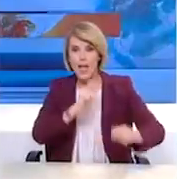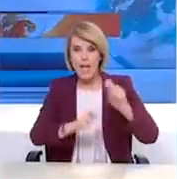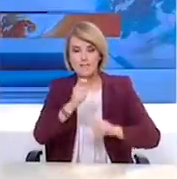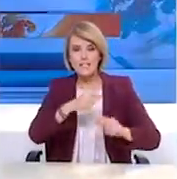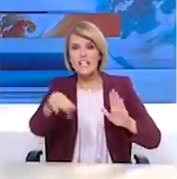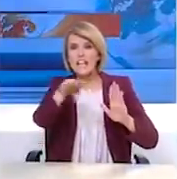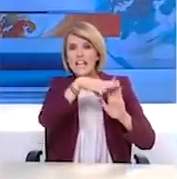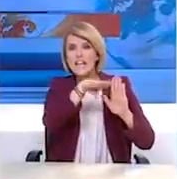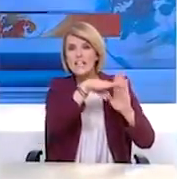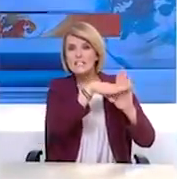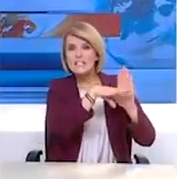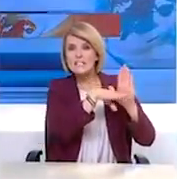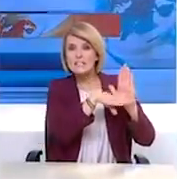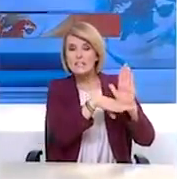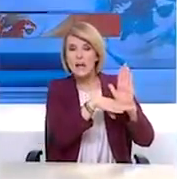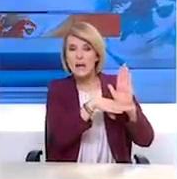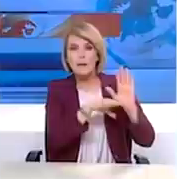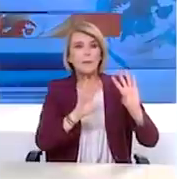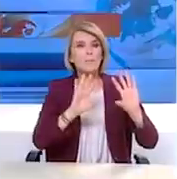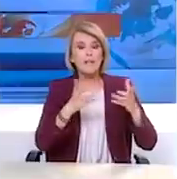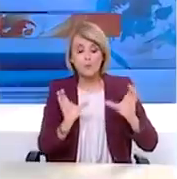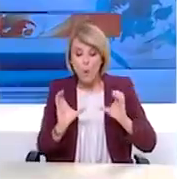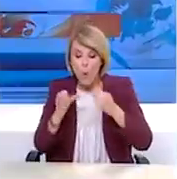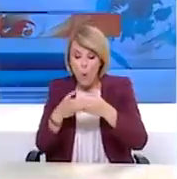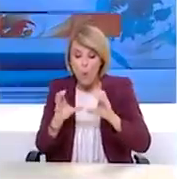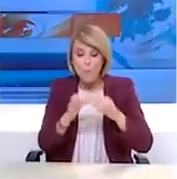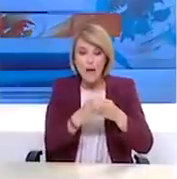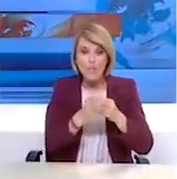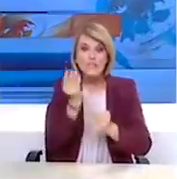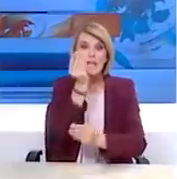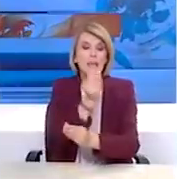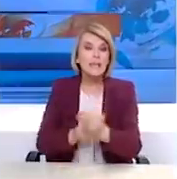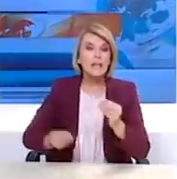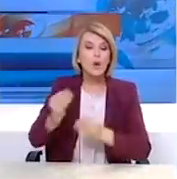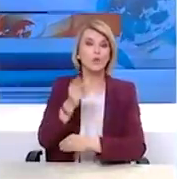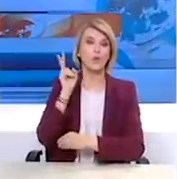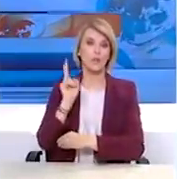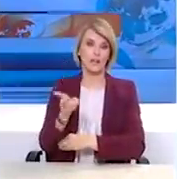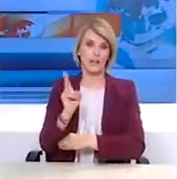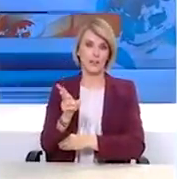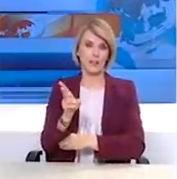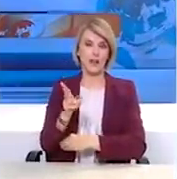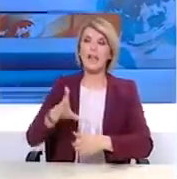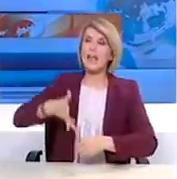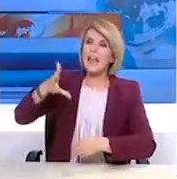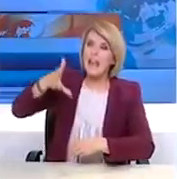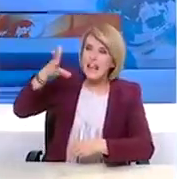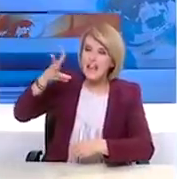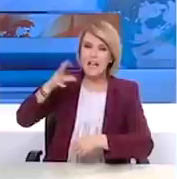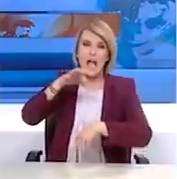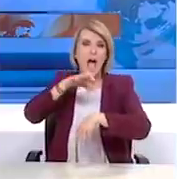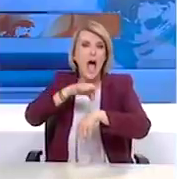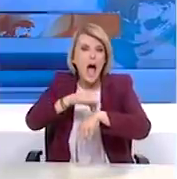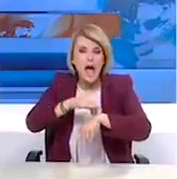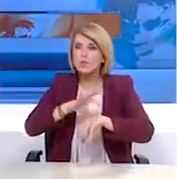λίστα των ομάδων που βρίσκονται σε αυξημένο κίνδυνο με συγκεκριμένα ηλικιακά και νοσολογικά